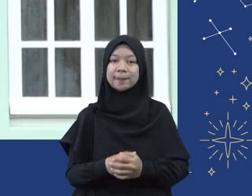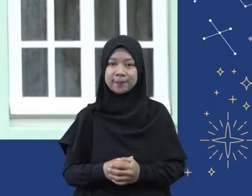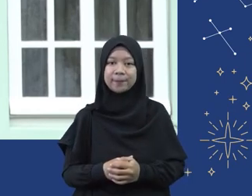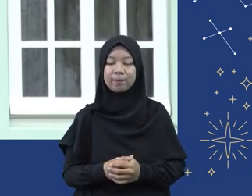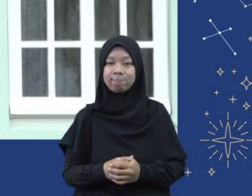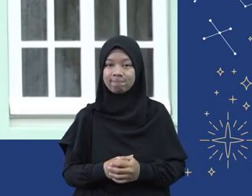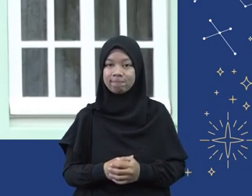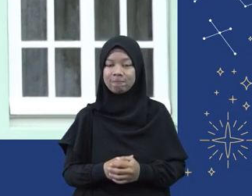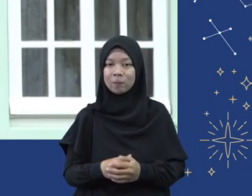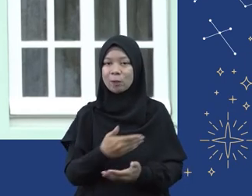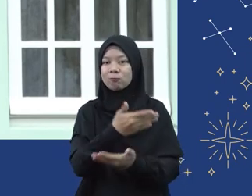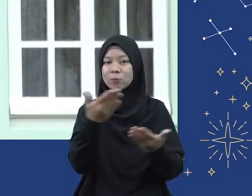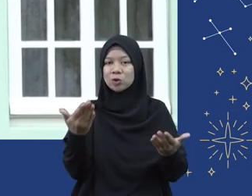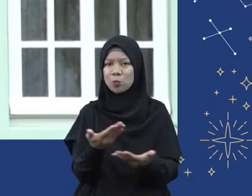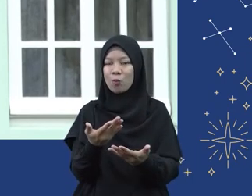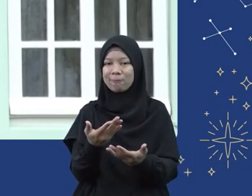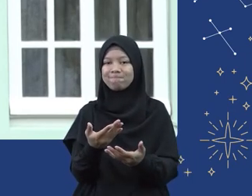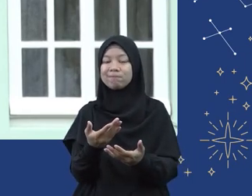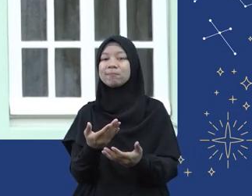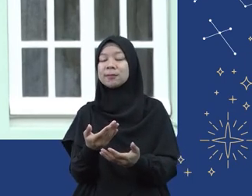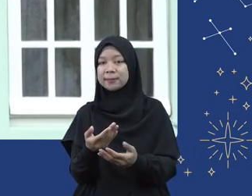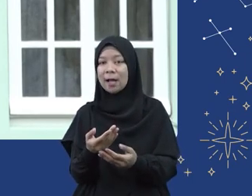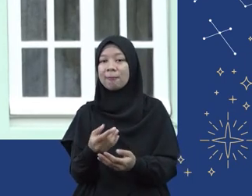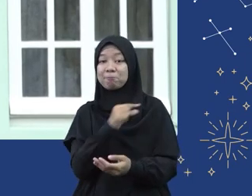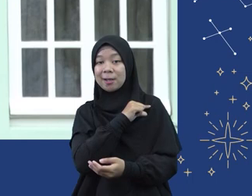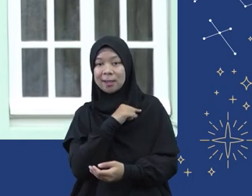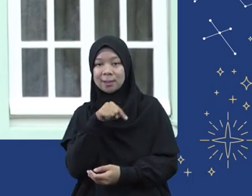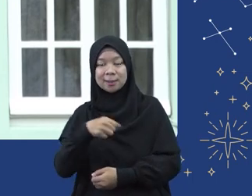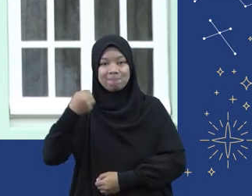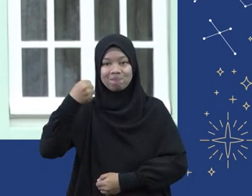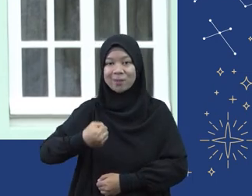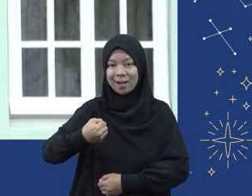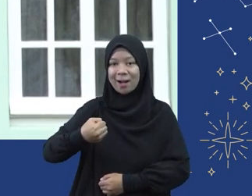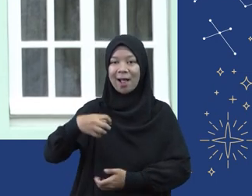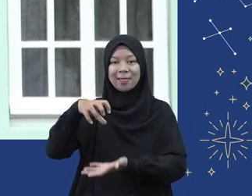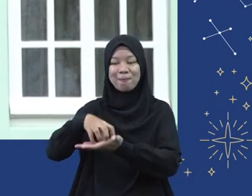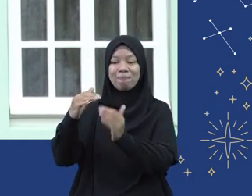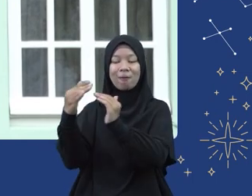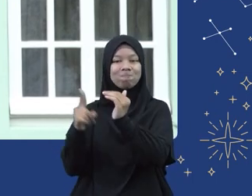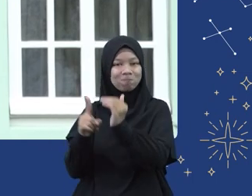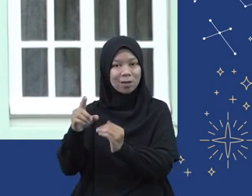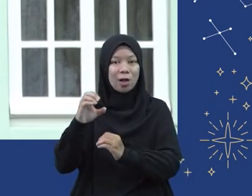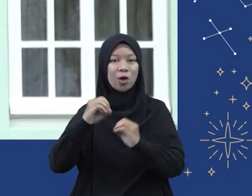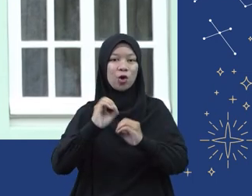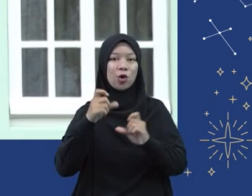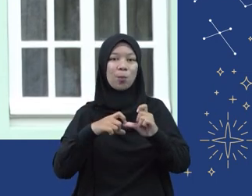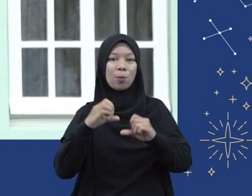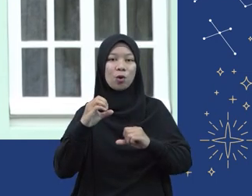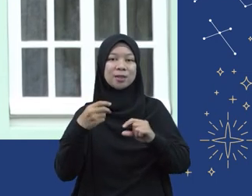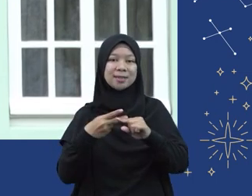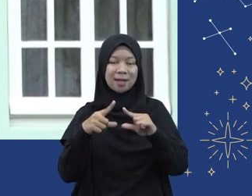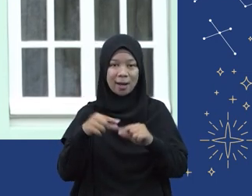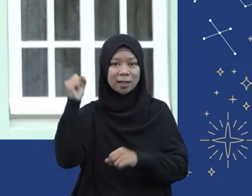semua pengelola yang menjaga observatorium Bosa ini Bu Nana dan seluruh